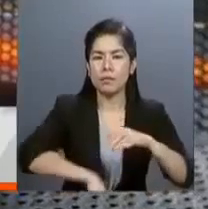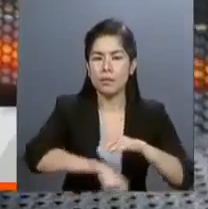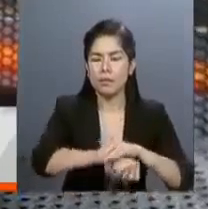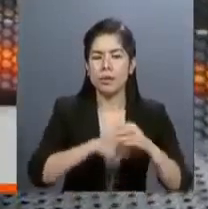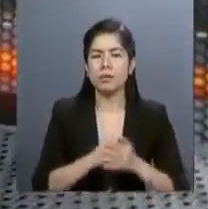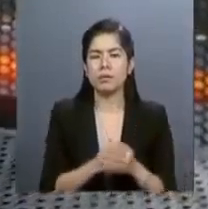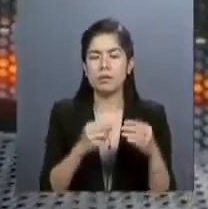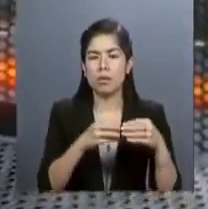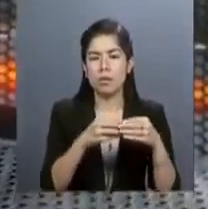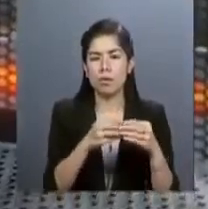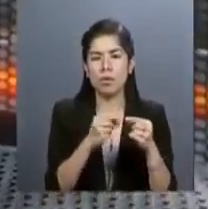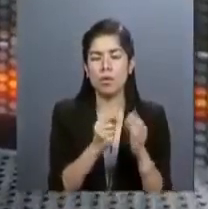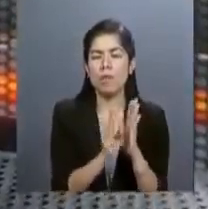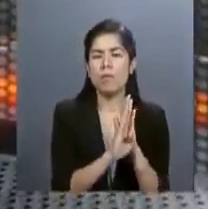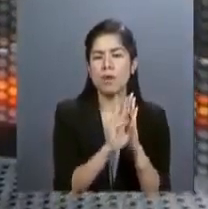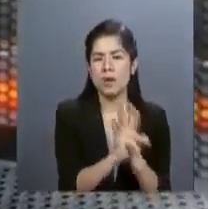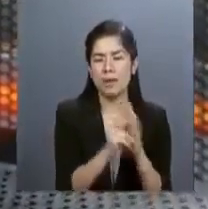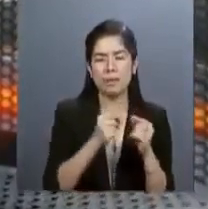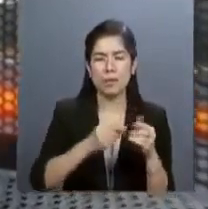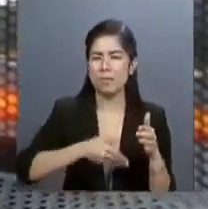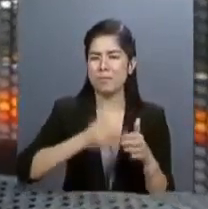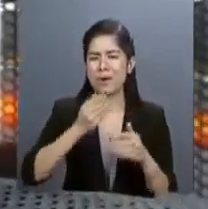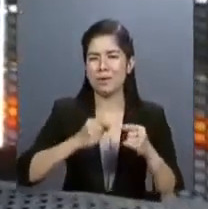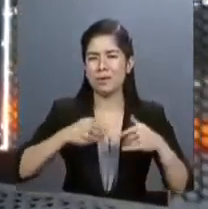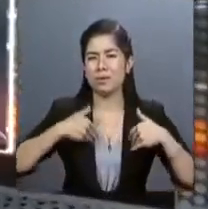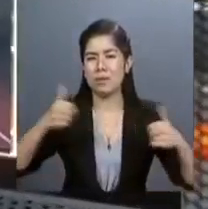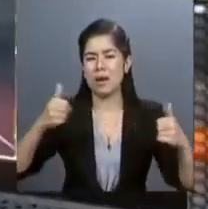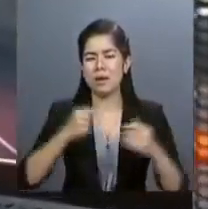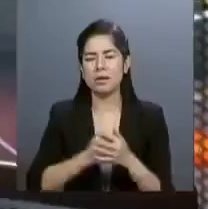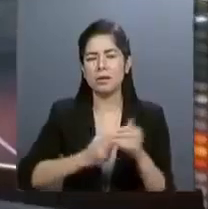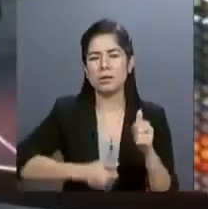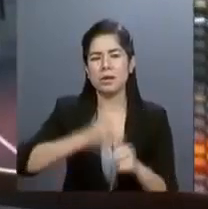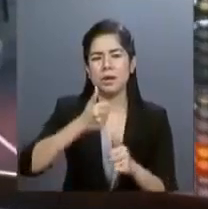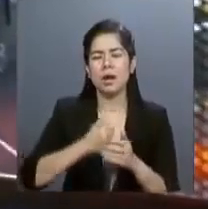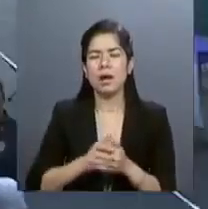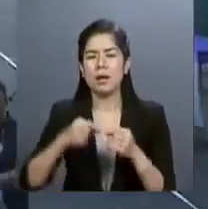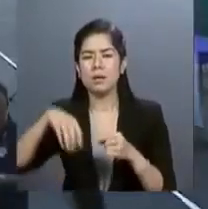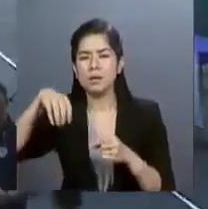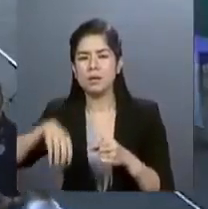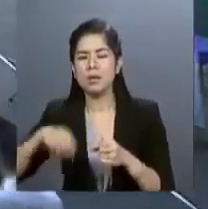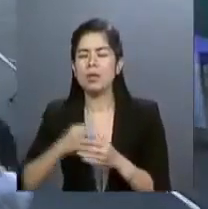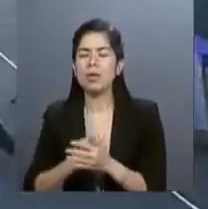ุรีรัมย์ยูไนเต็ดก็ผ่านเข้ารอบแบบสบายครับหลังจากบุกชนะทหารบก FC ถึง7ประตูต่อ1